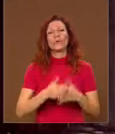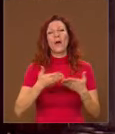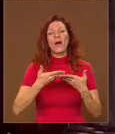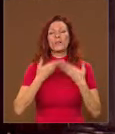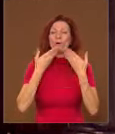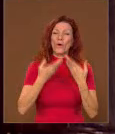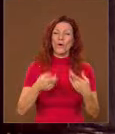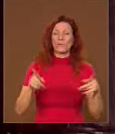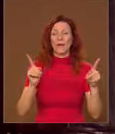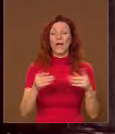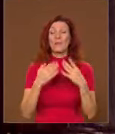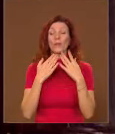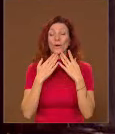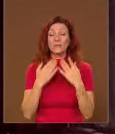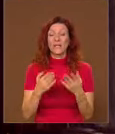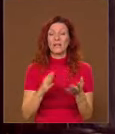Бога